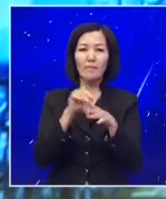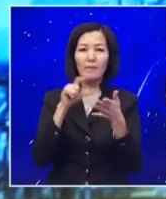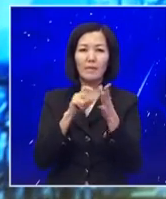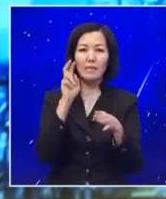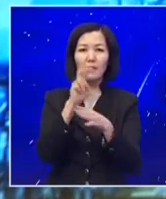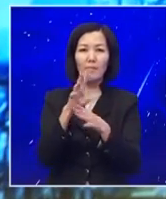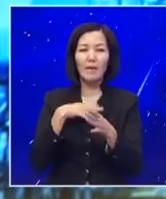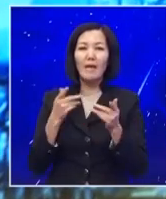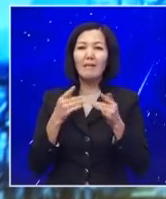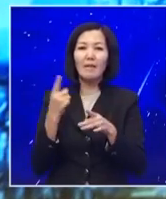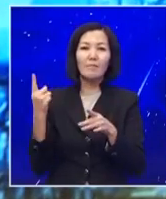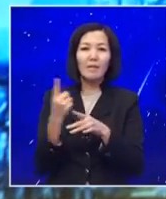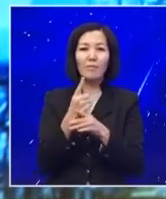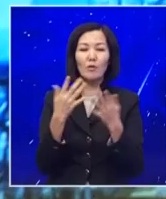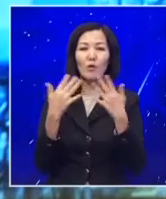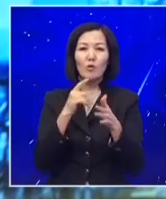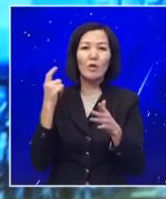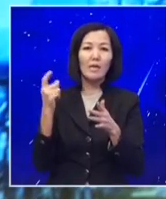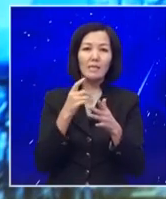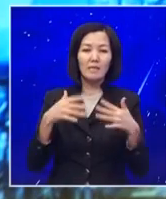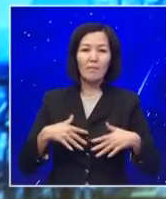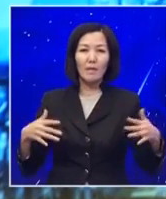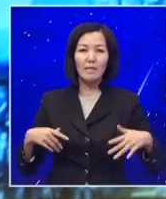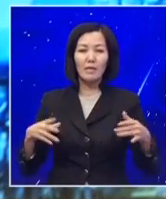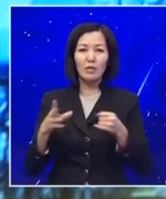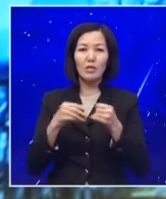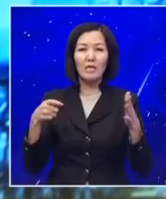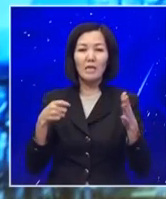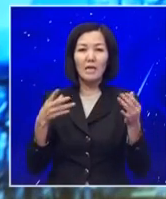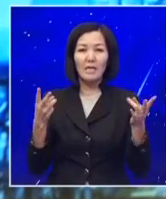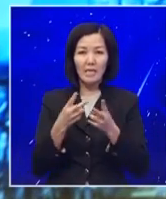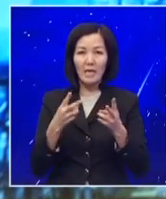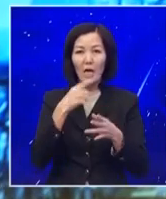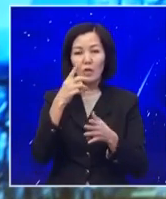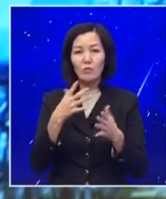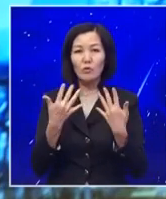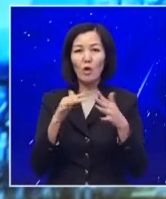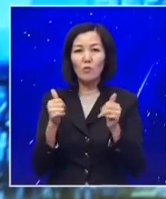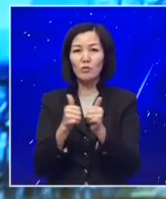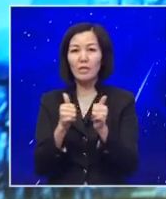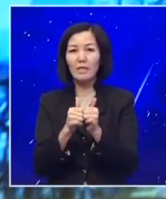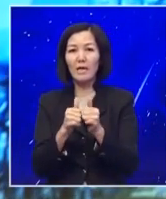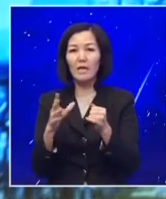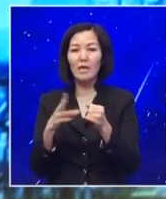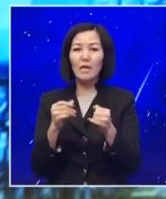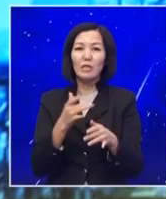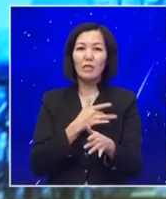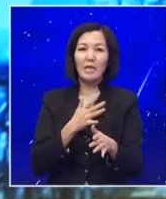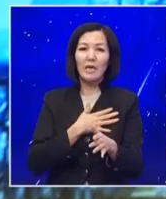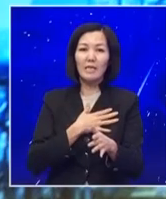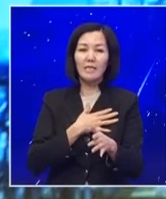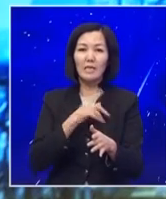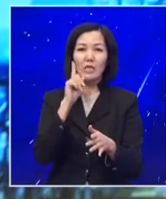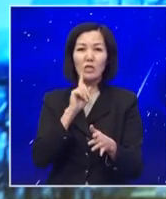барды. Талаптары біреу: үй шаруашылығындағы малдарына жайылым керек. Айтуларынша, ауыл маңындағы жерлер жеке шаруашылықтарға